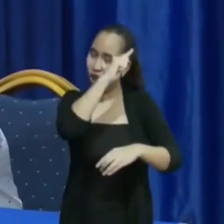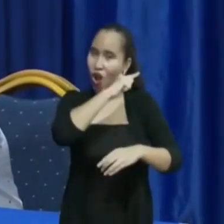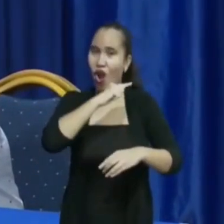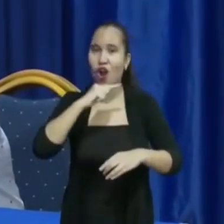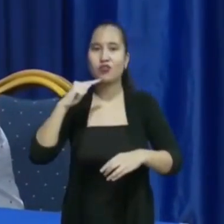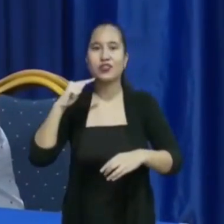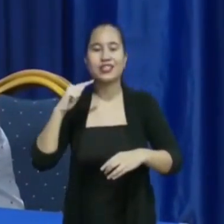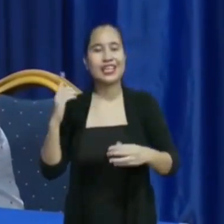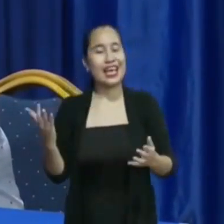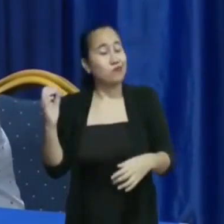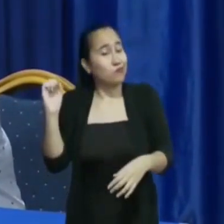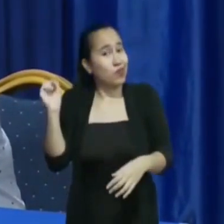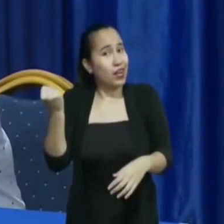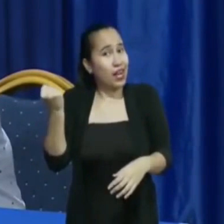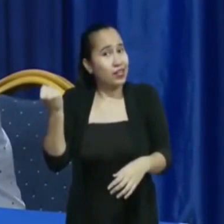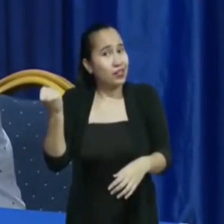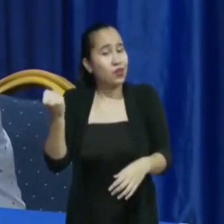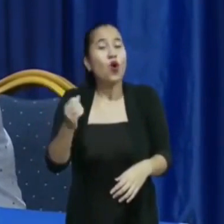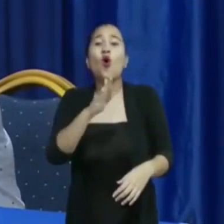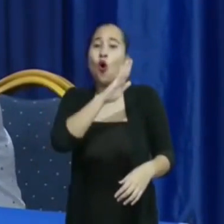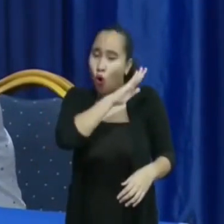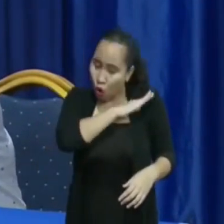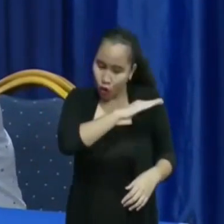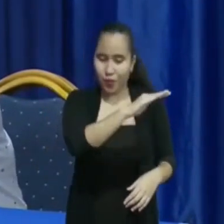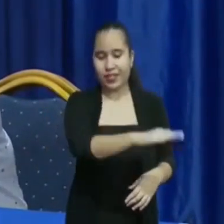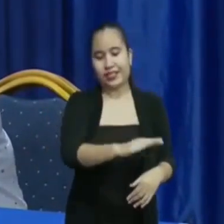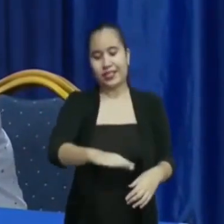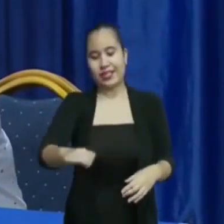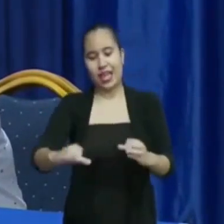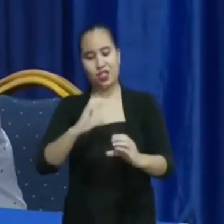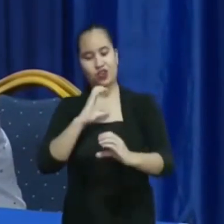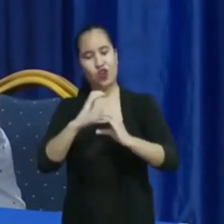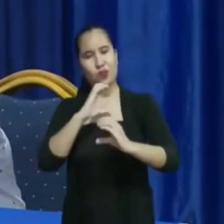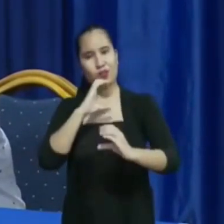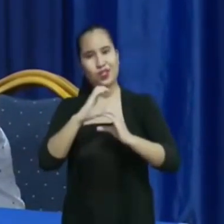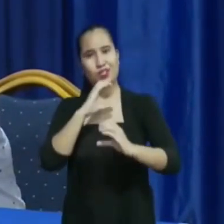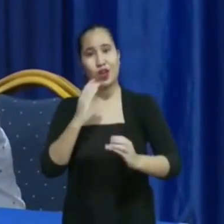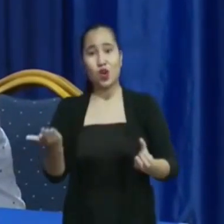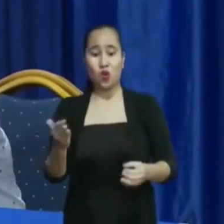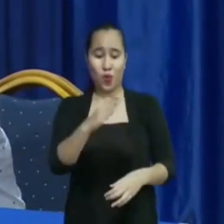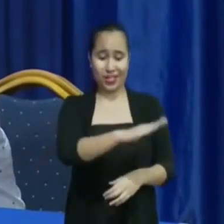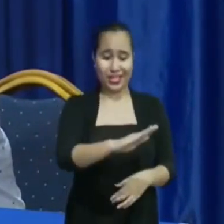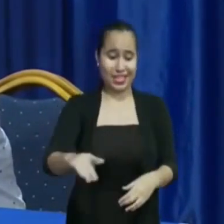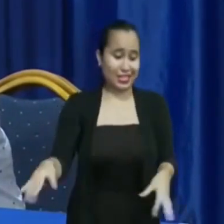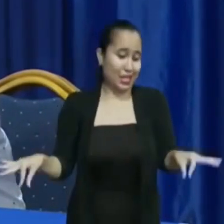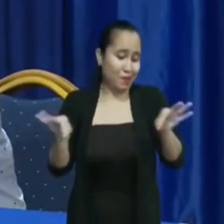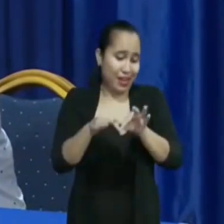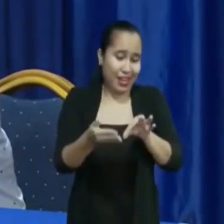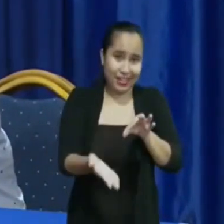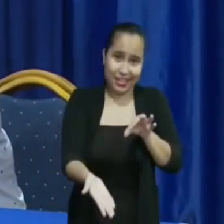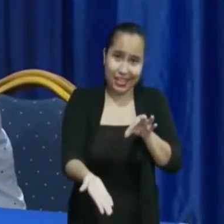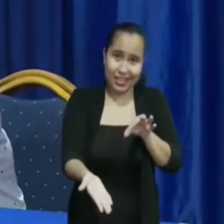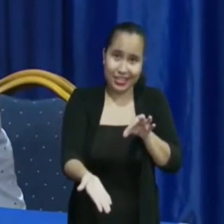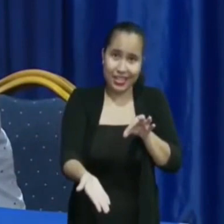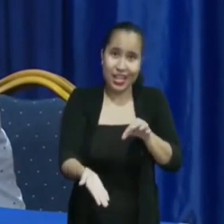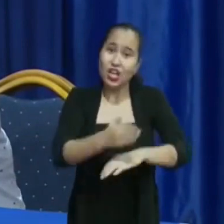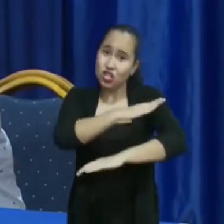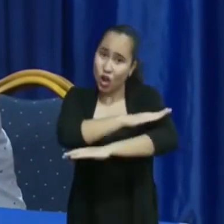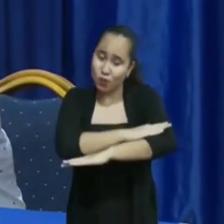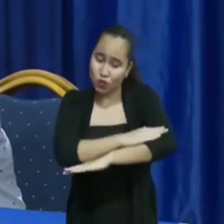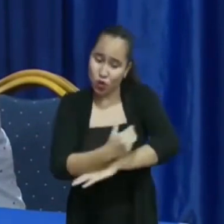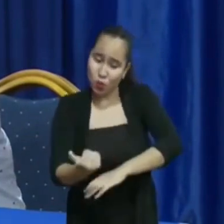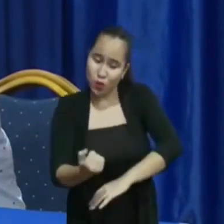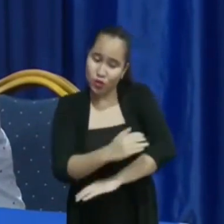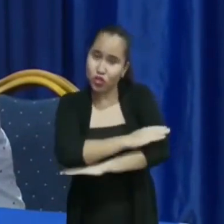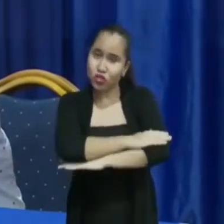de ouders en indien mogelijk ook met de kinderen. Ja, met de kinderen, want het gaat allemaal om hun wanneer ze binnen de crèches en